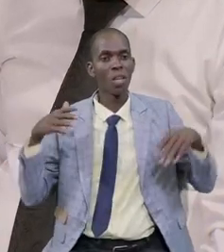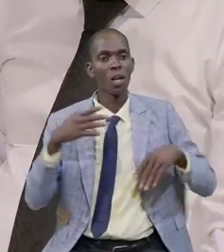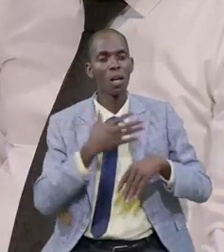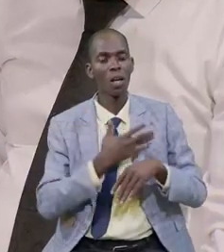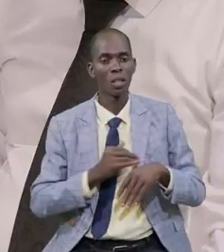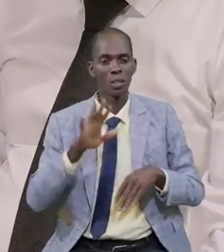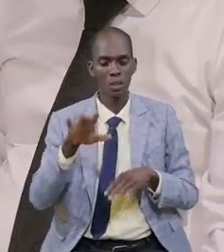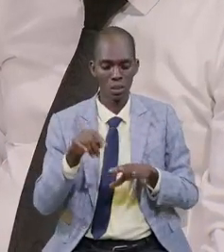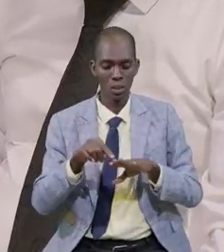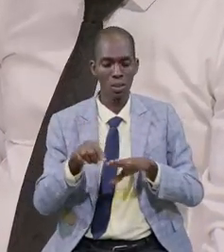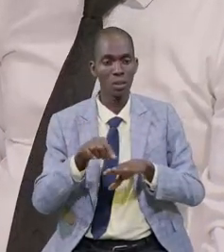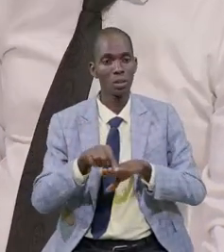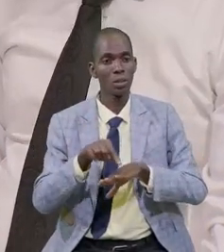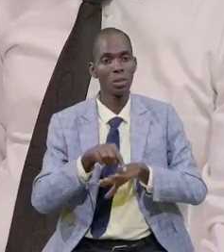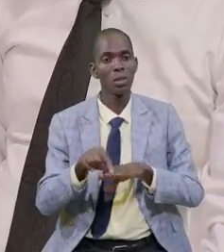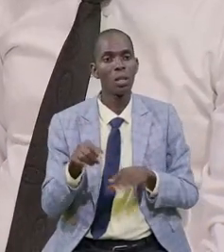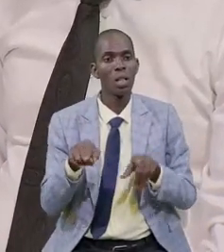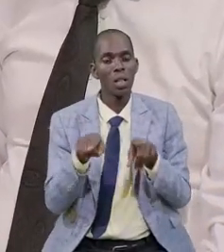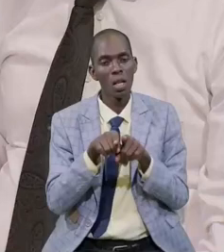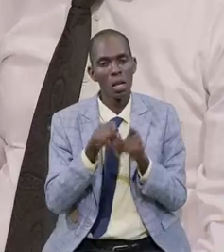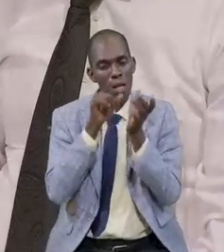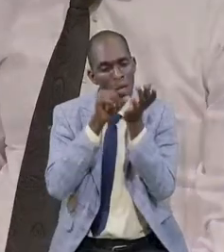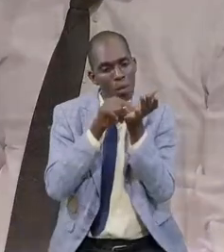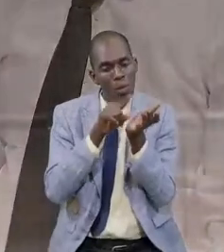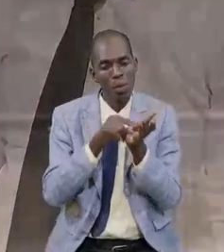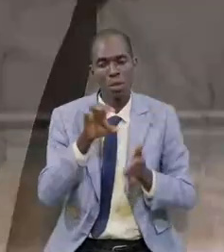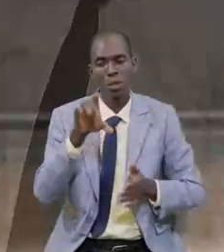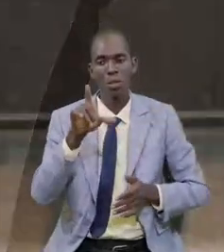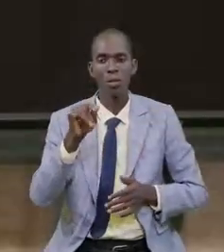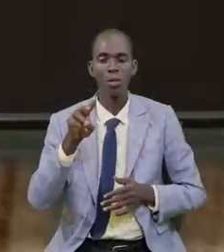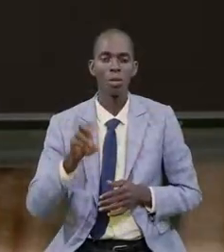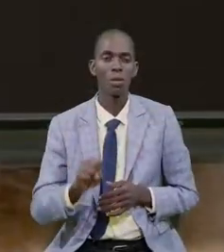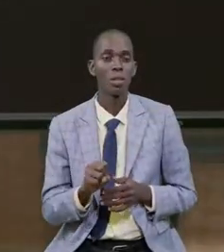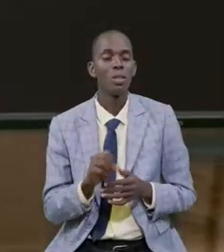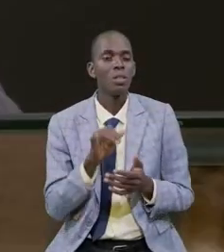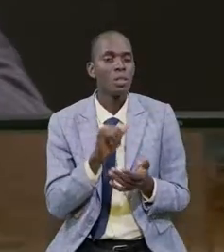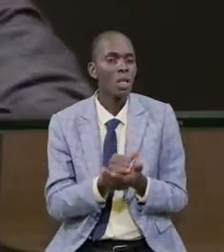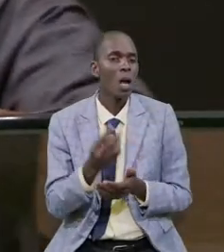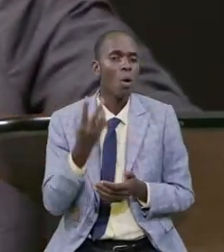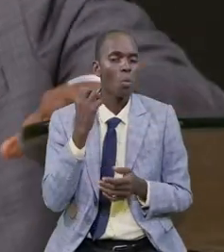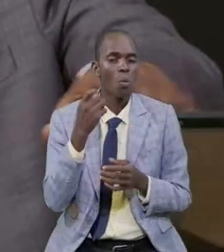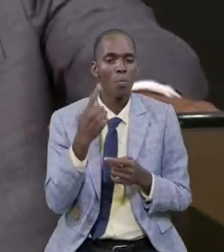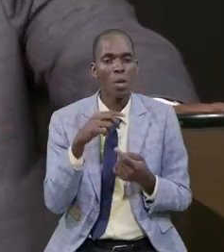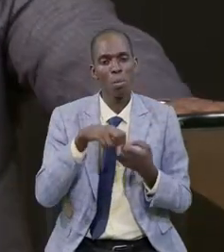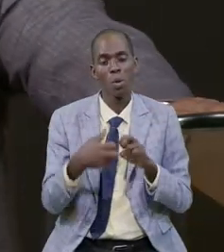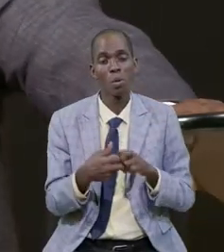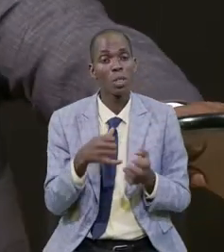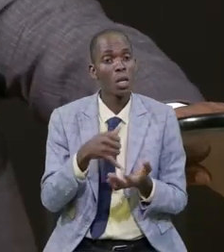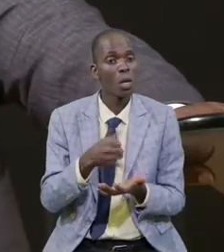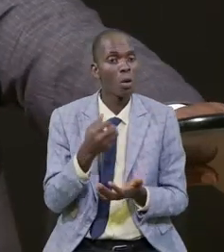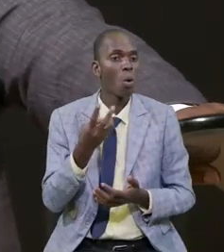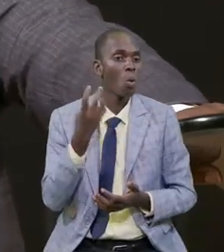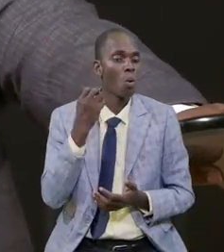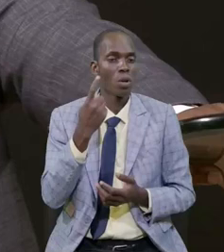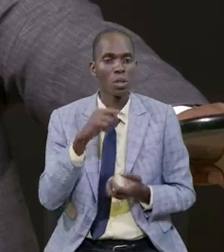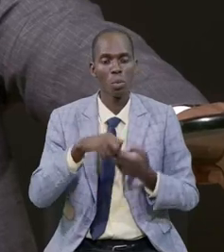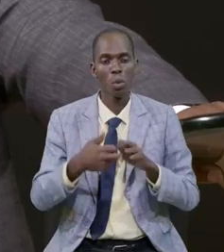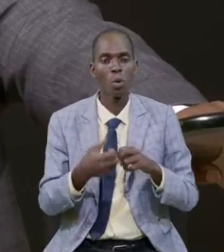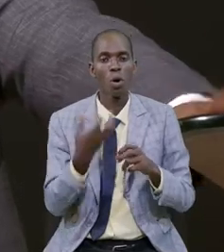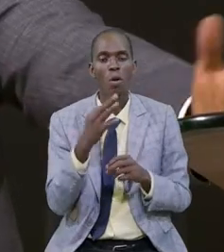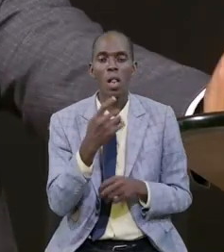et ses ongles comme ceux des oiseaux. Ouais, c'était le problème. C'était le problème